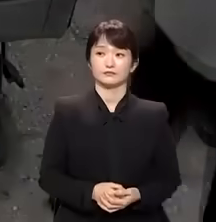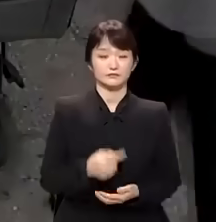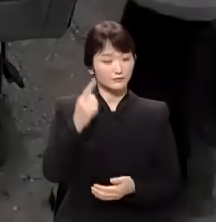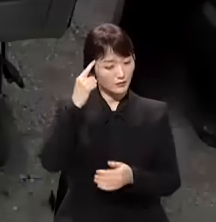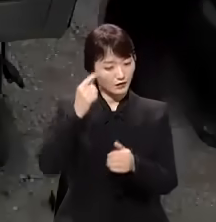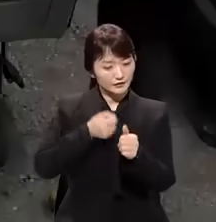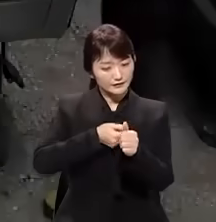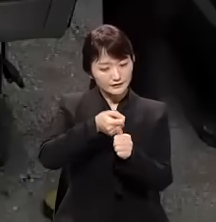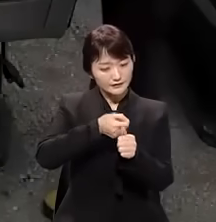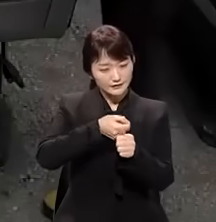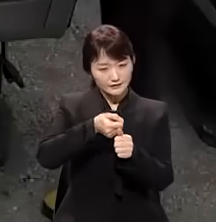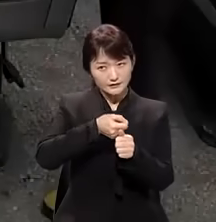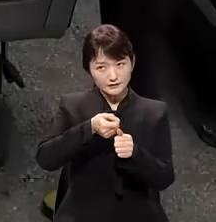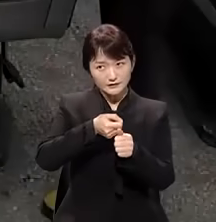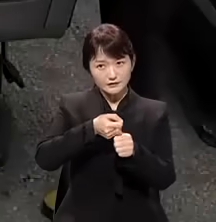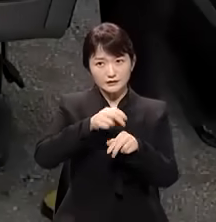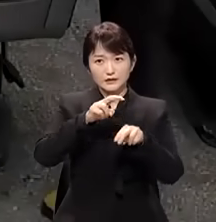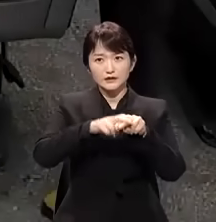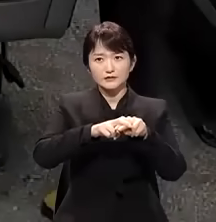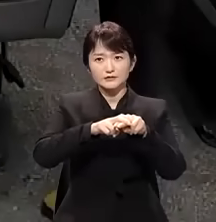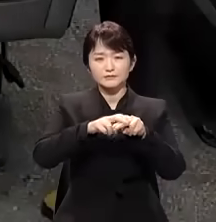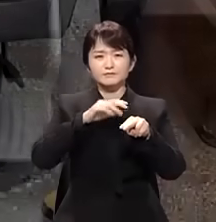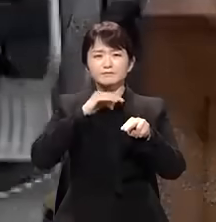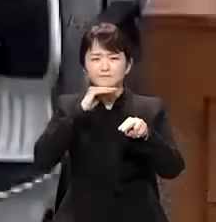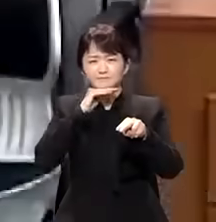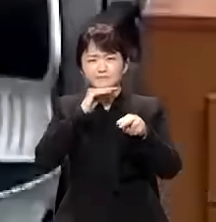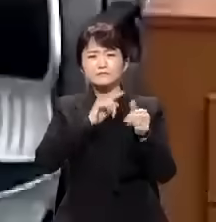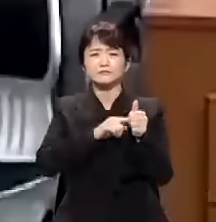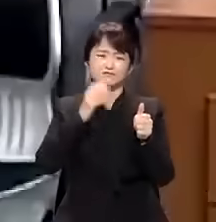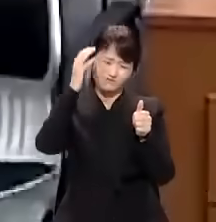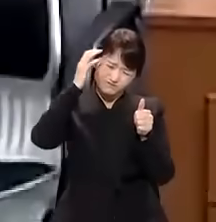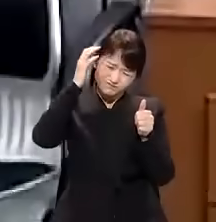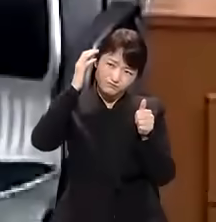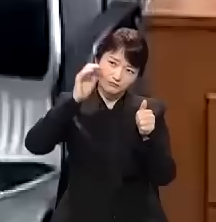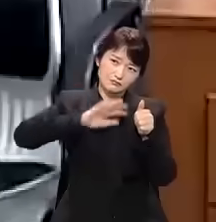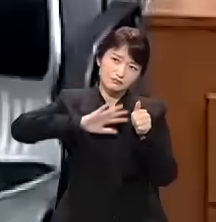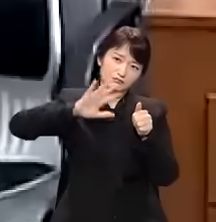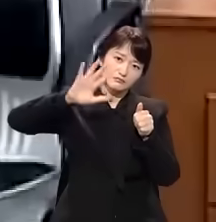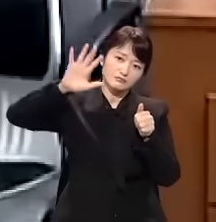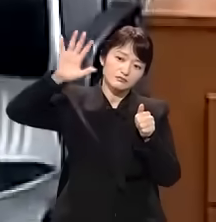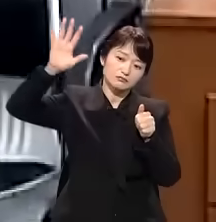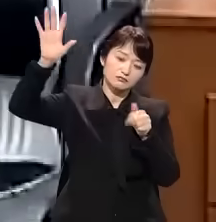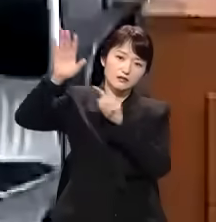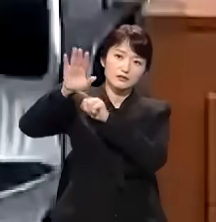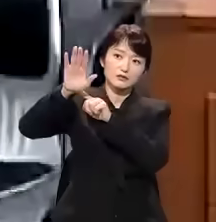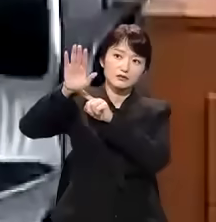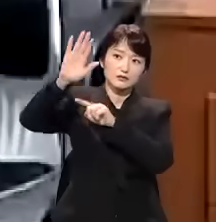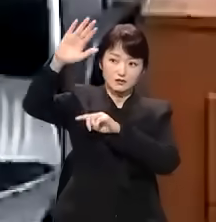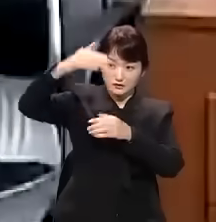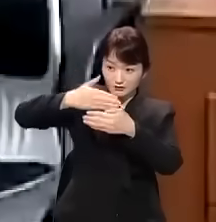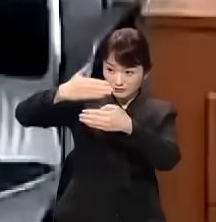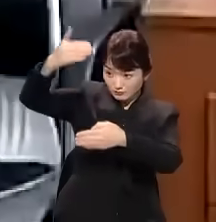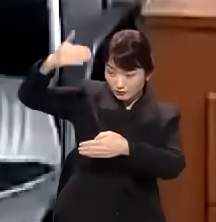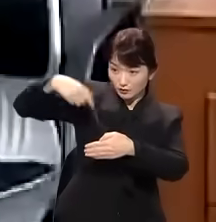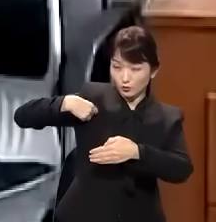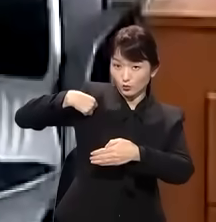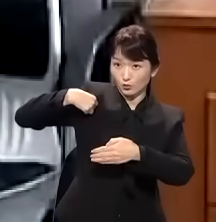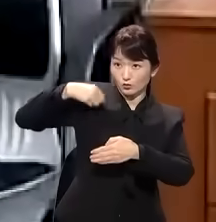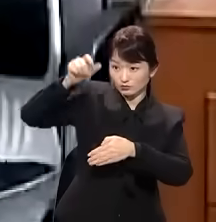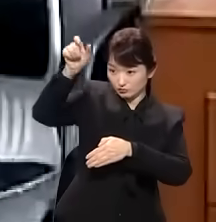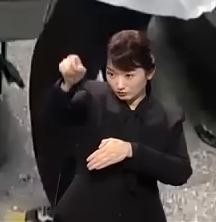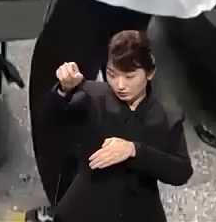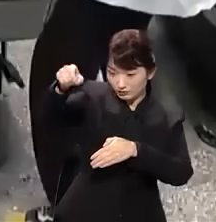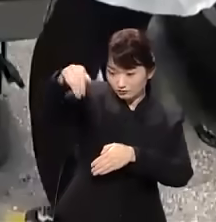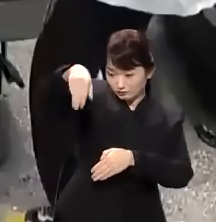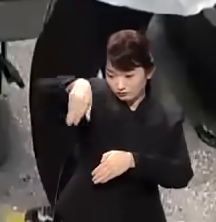앉아서 기다리던 저 남성 머리를 막 긁더니 팔을 쭉 받아서 벽에다가 어 어 저 외투에는 손을 왜 가져고